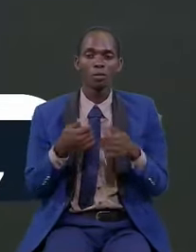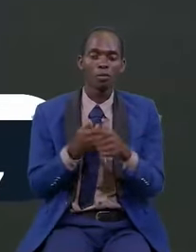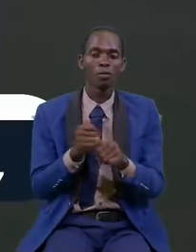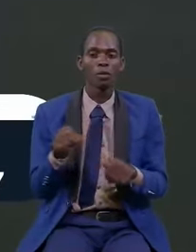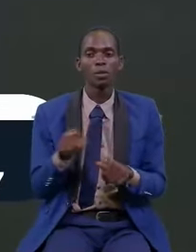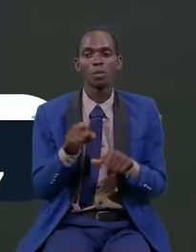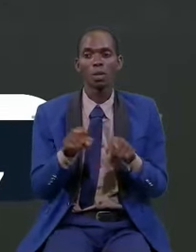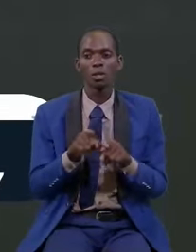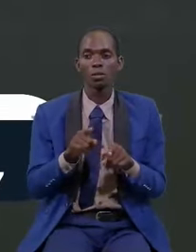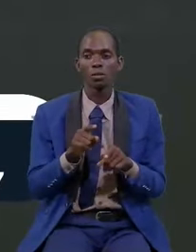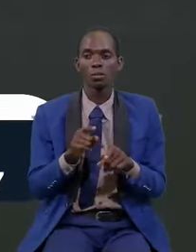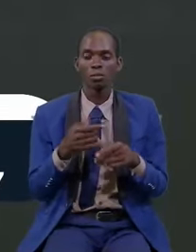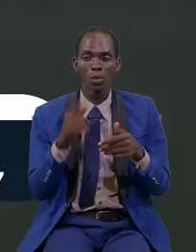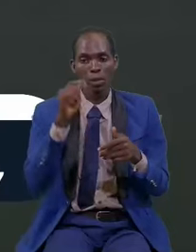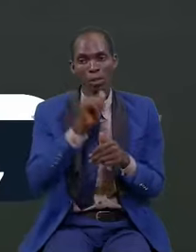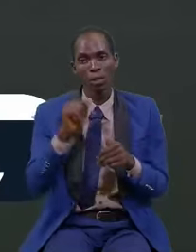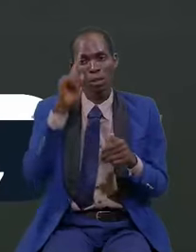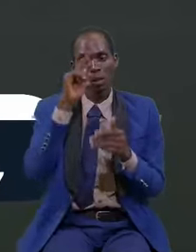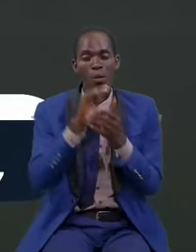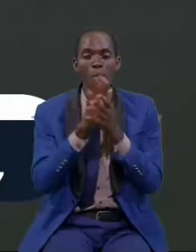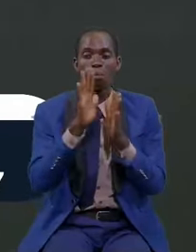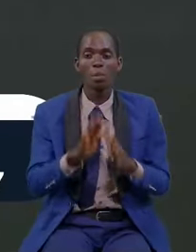Hébreux 6,